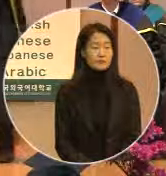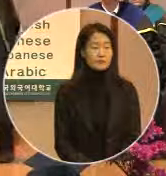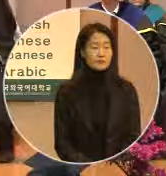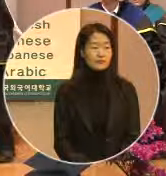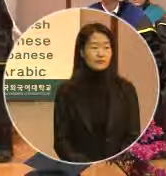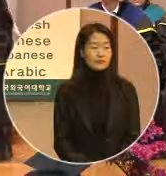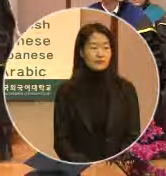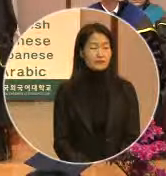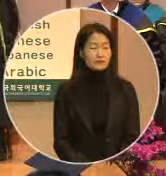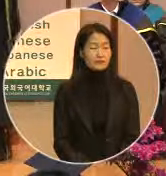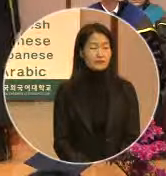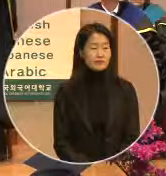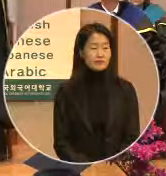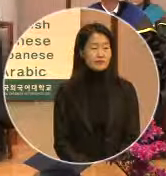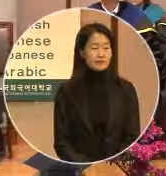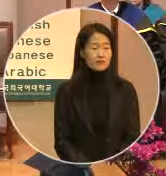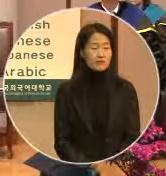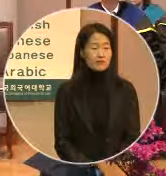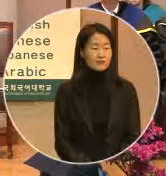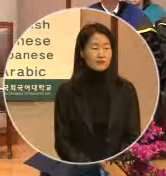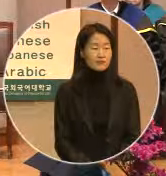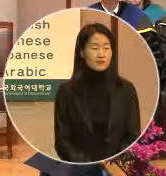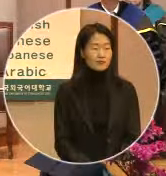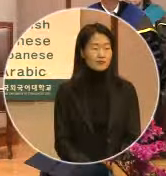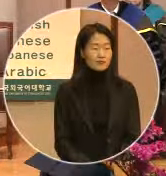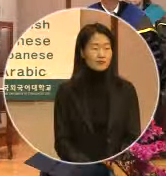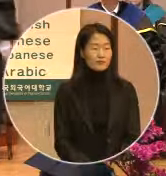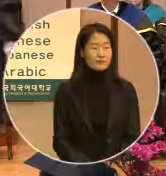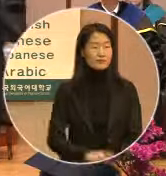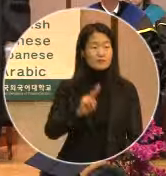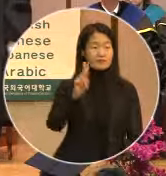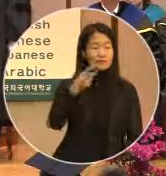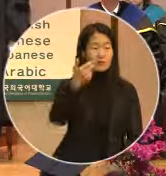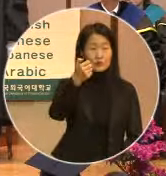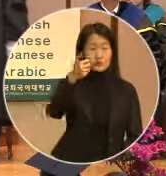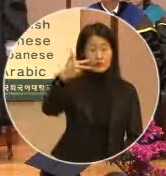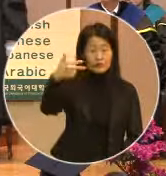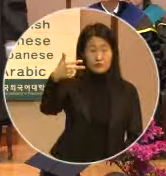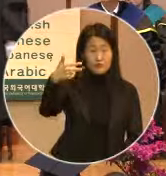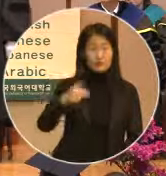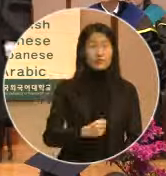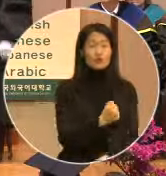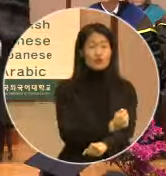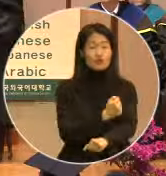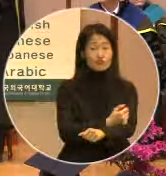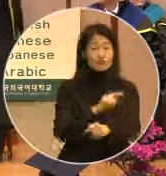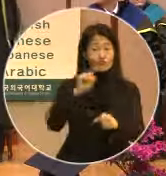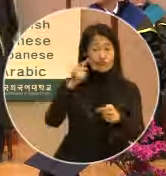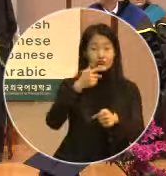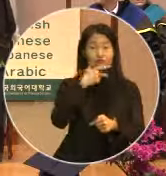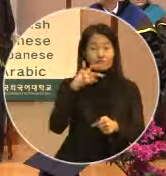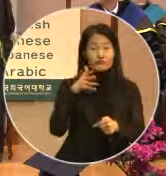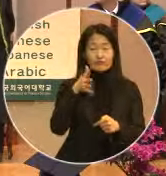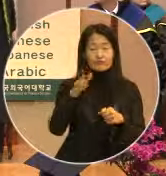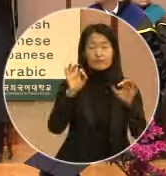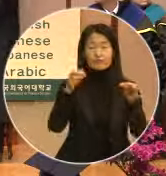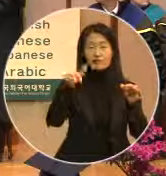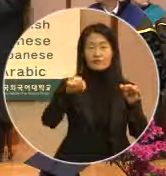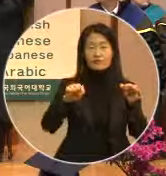제257호 상장 학장, 공보상, 영어학부